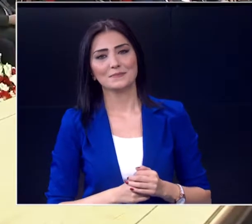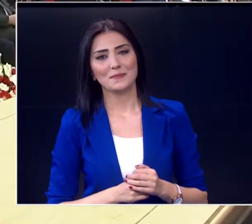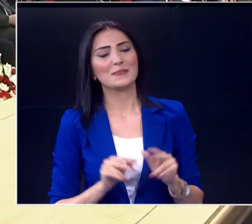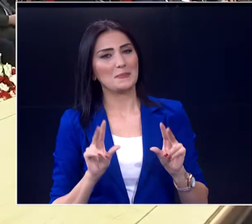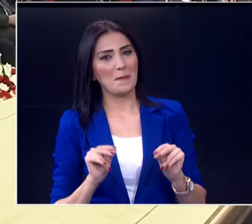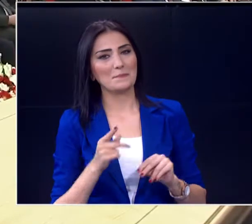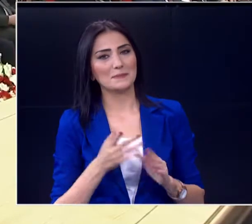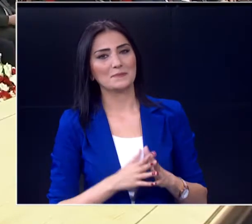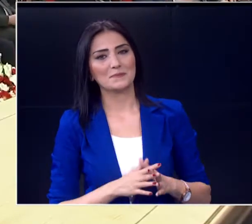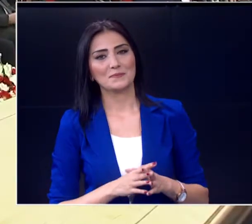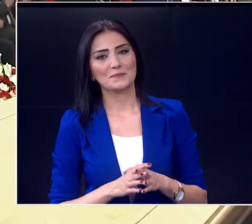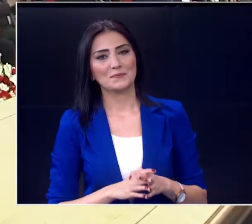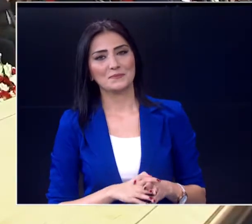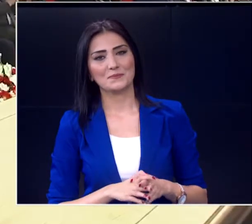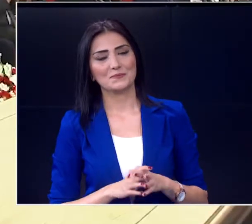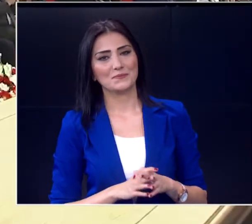Tamam.